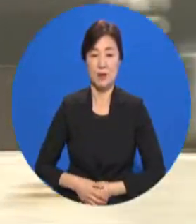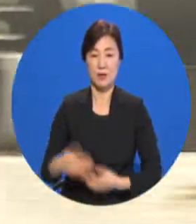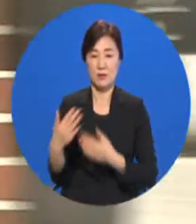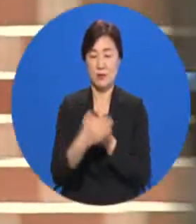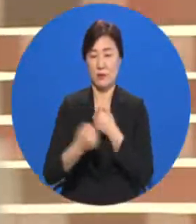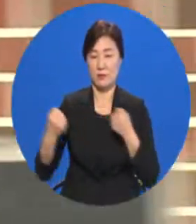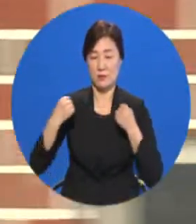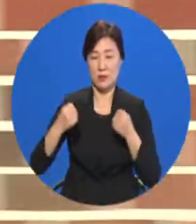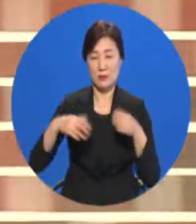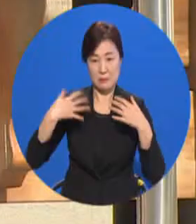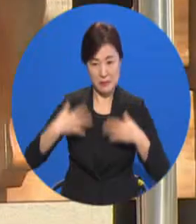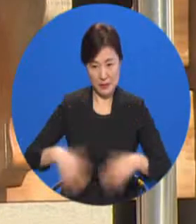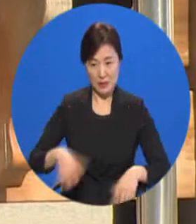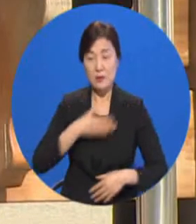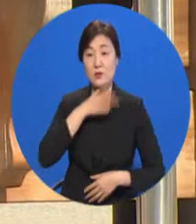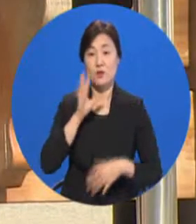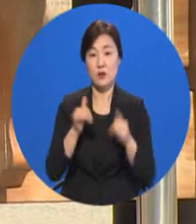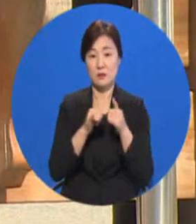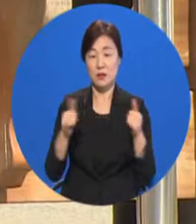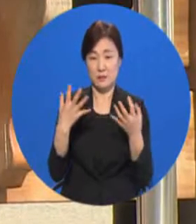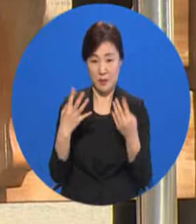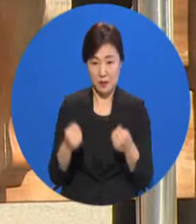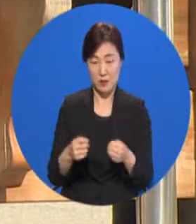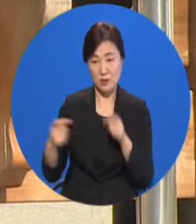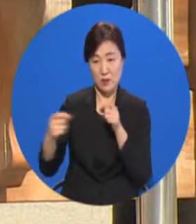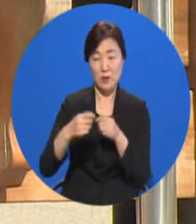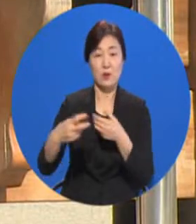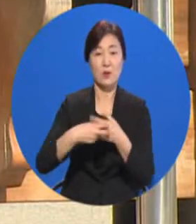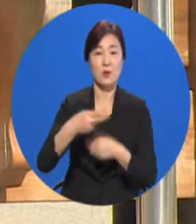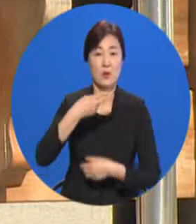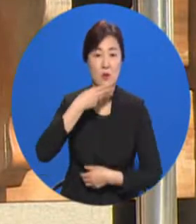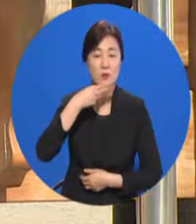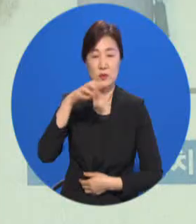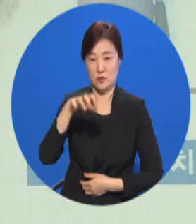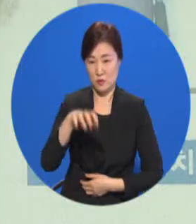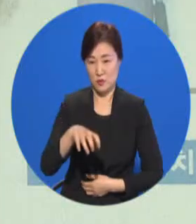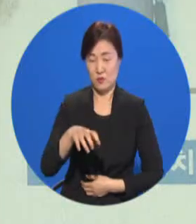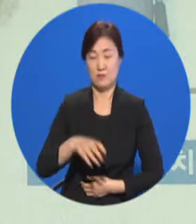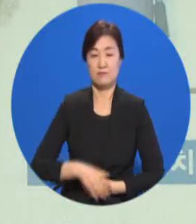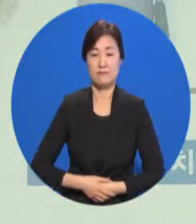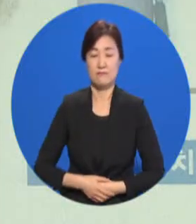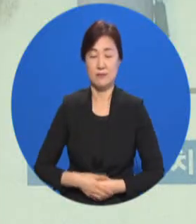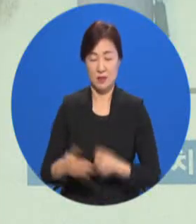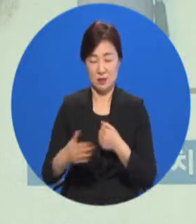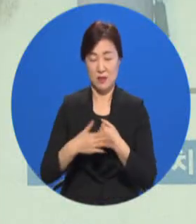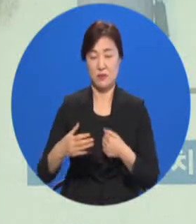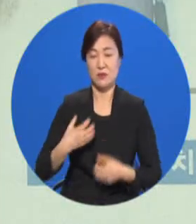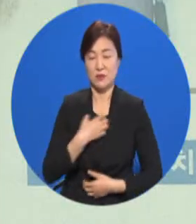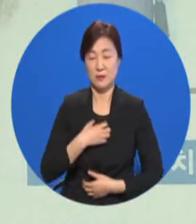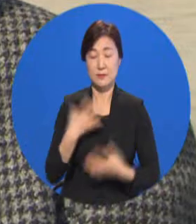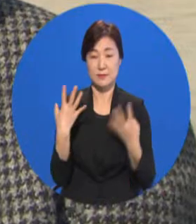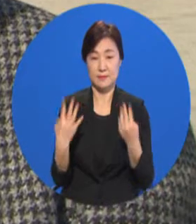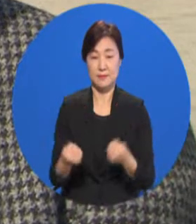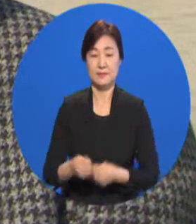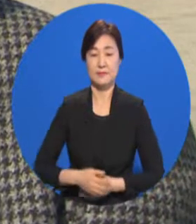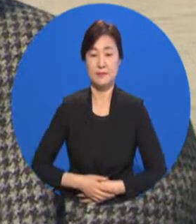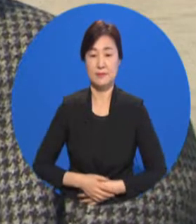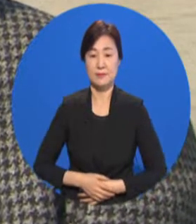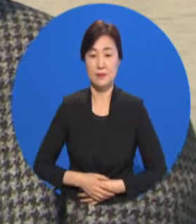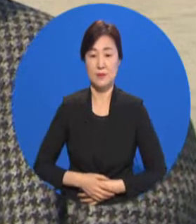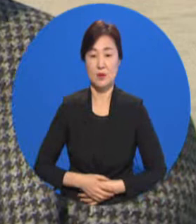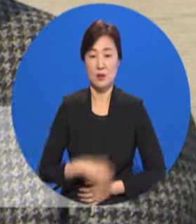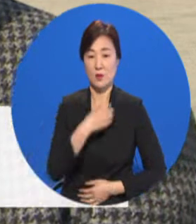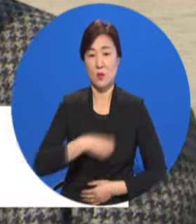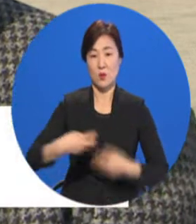약한 고령층이 많고 가까운 병원이 없는 열악한 곳이란 사실은 주민들이 더 잘 압니다.